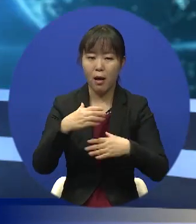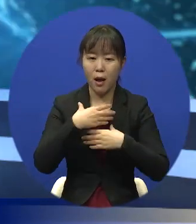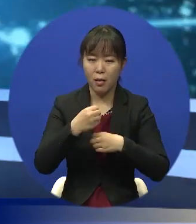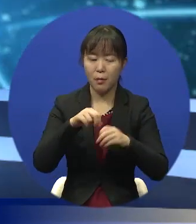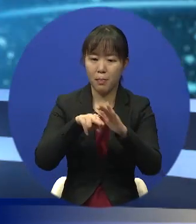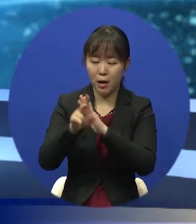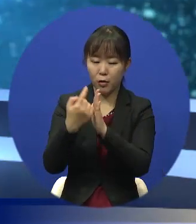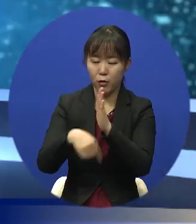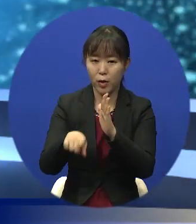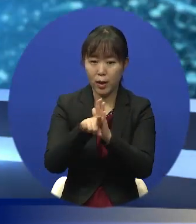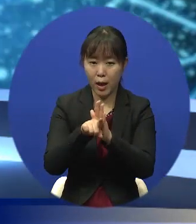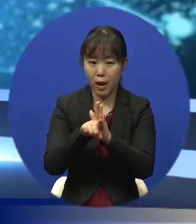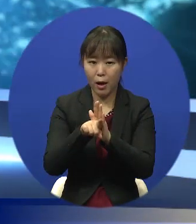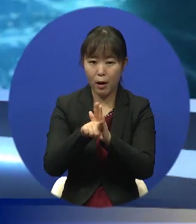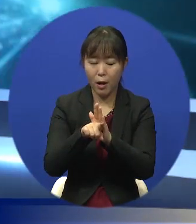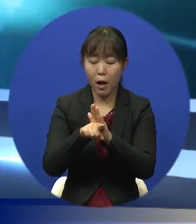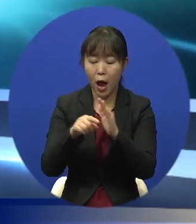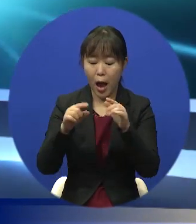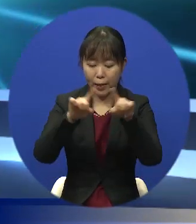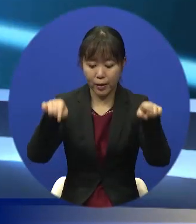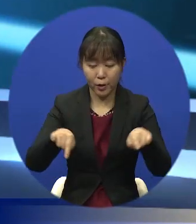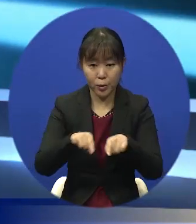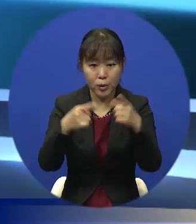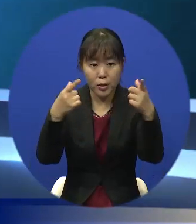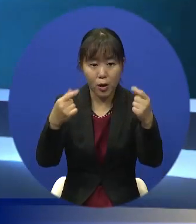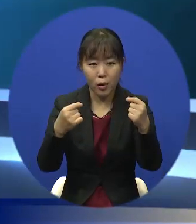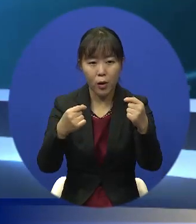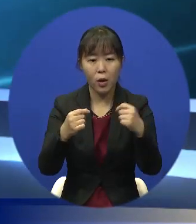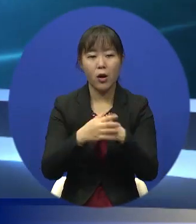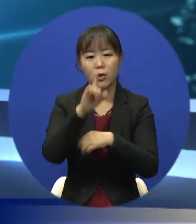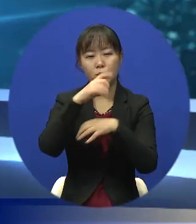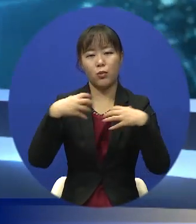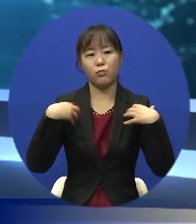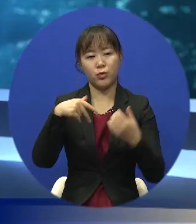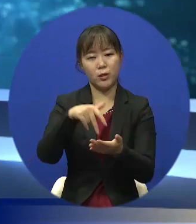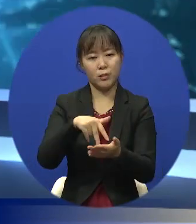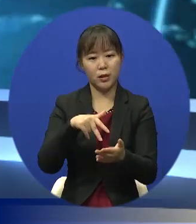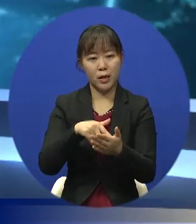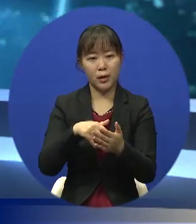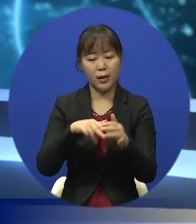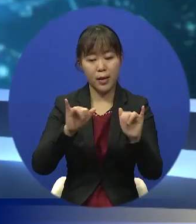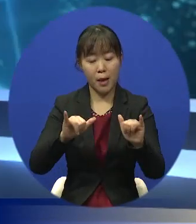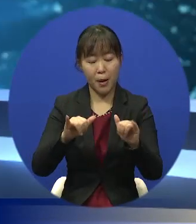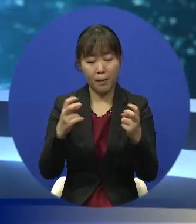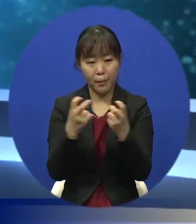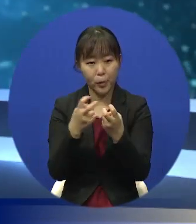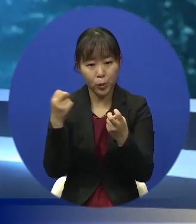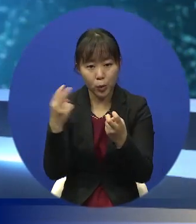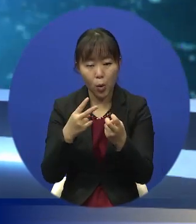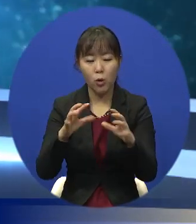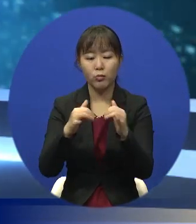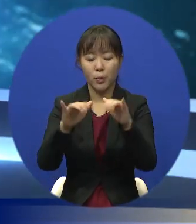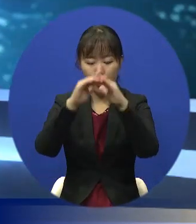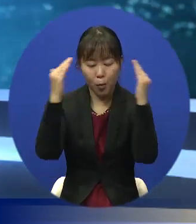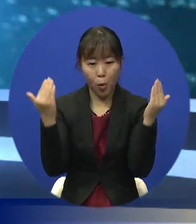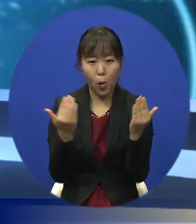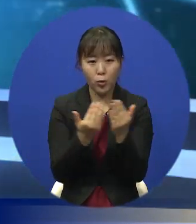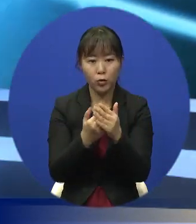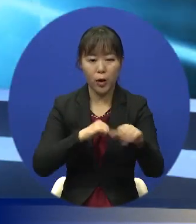대피하기 위한 피난 안내도에 관한 소식처럼 정부 차원의 재난 예방 대책뿐만 아니라 우리 국민 모두가 화재